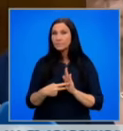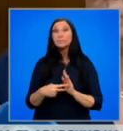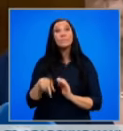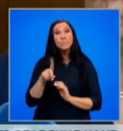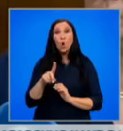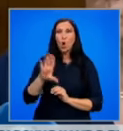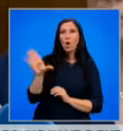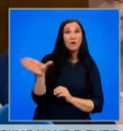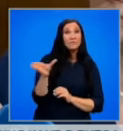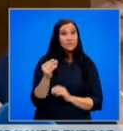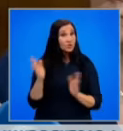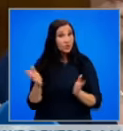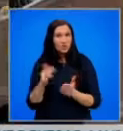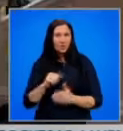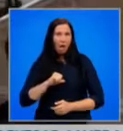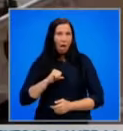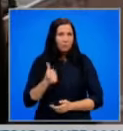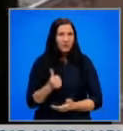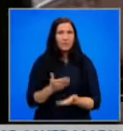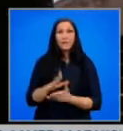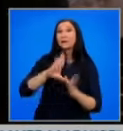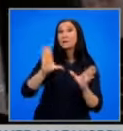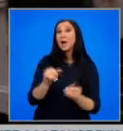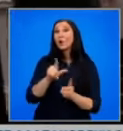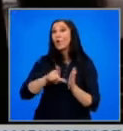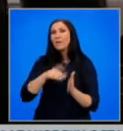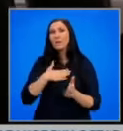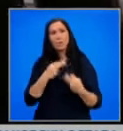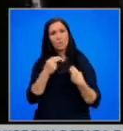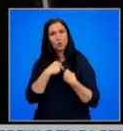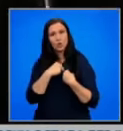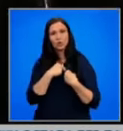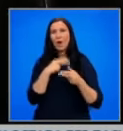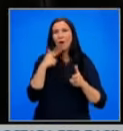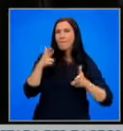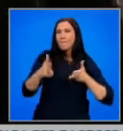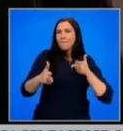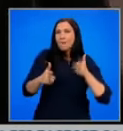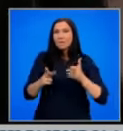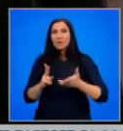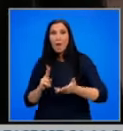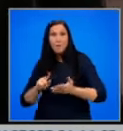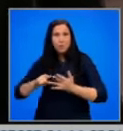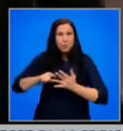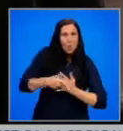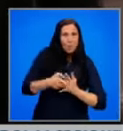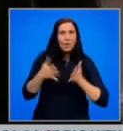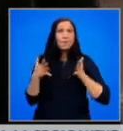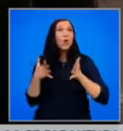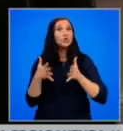но всичките са в обжалване. През цялото време имам усещането, че мафията е пробила много